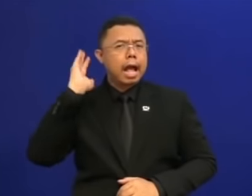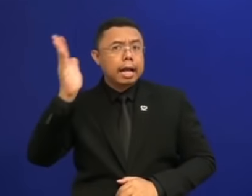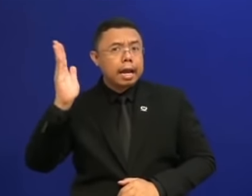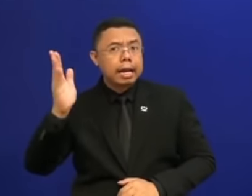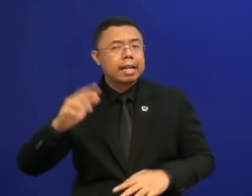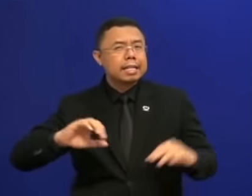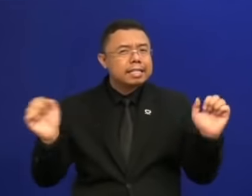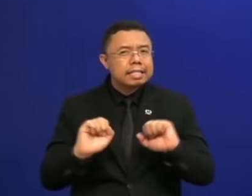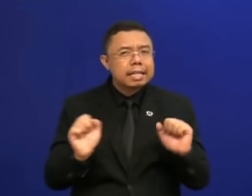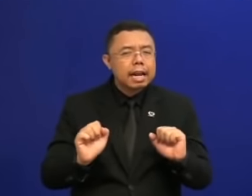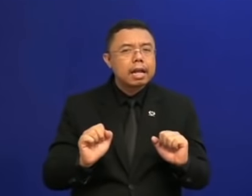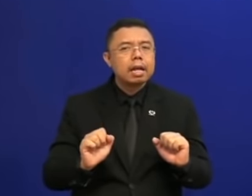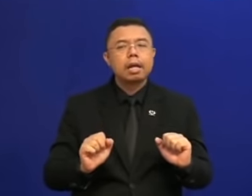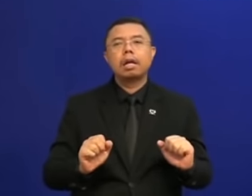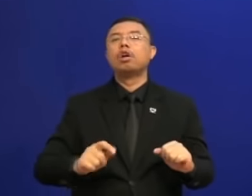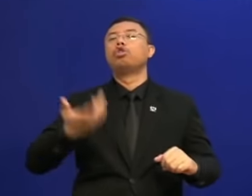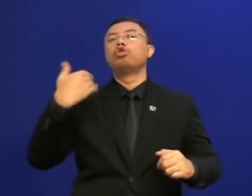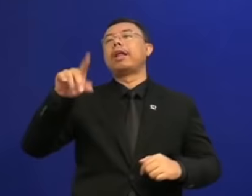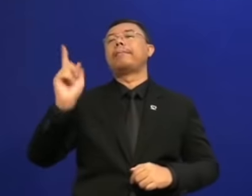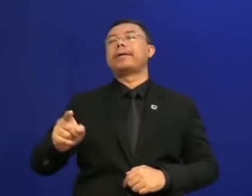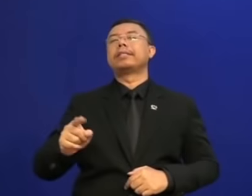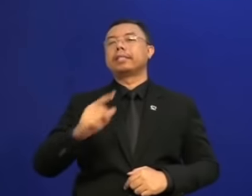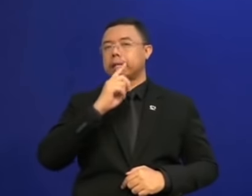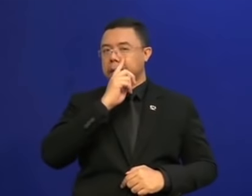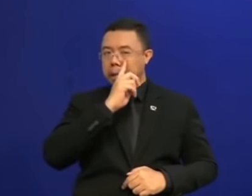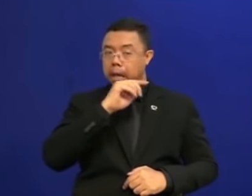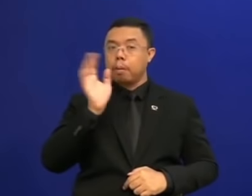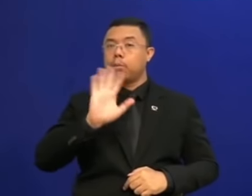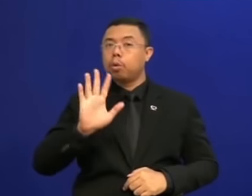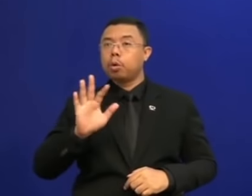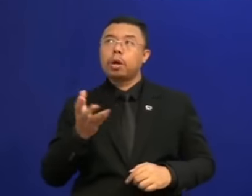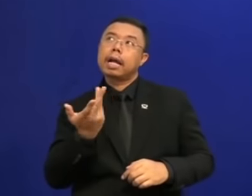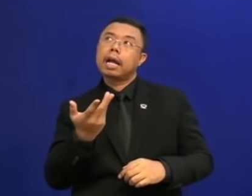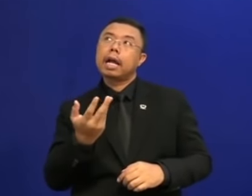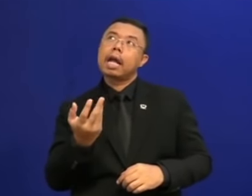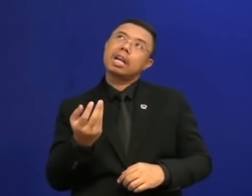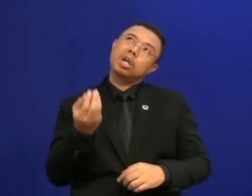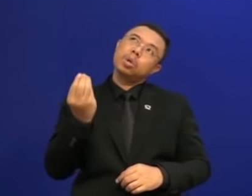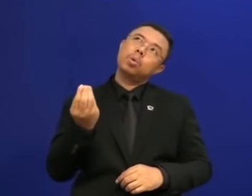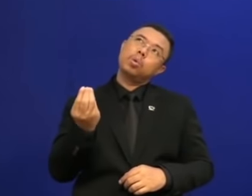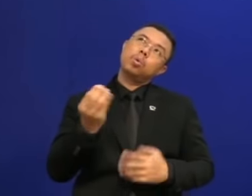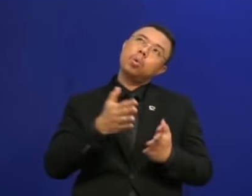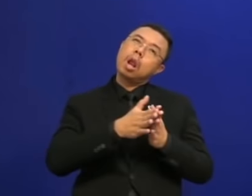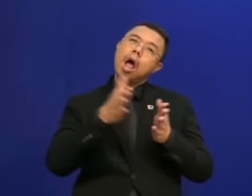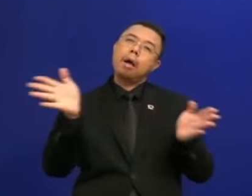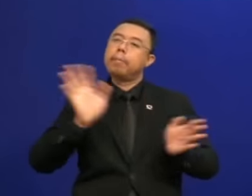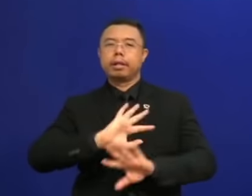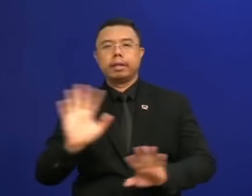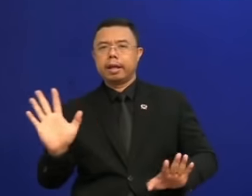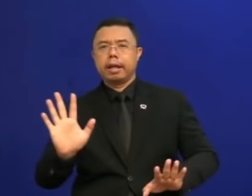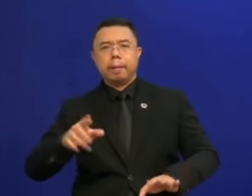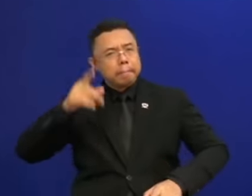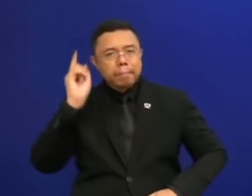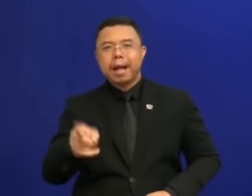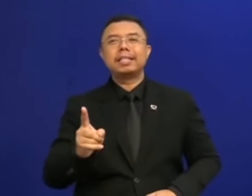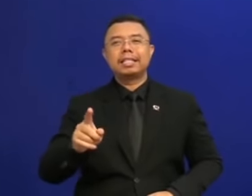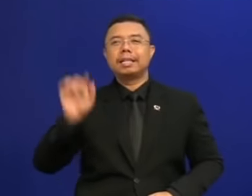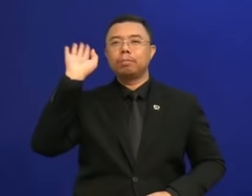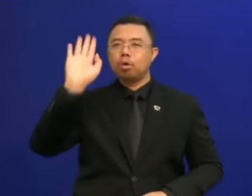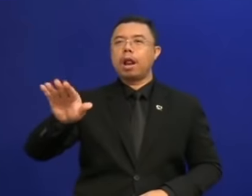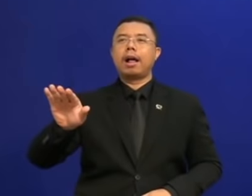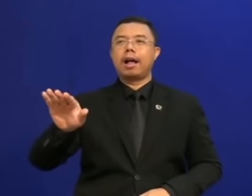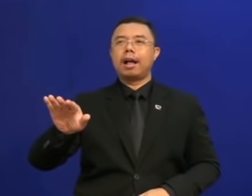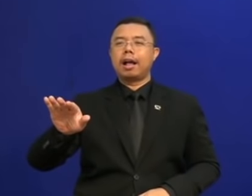itu sudah kepastian. Bukan sesuatu yang bersifat spekulasi. Sesuatu yang